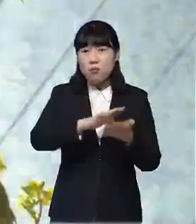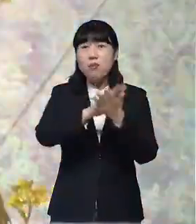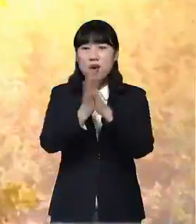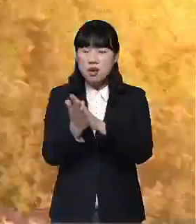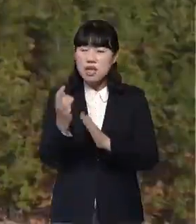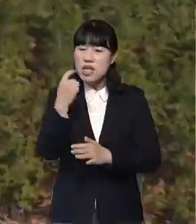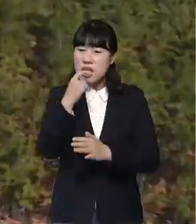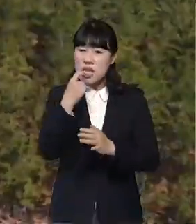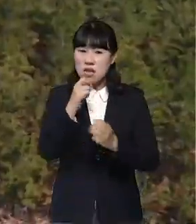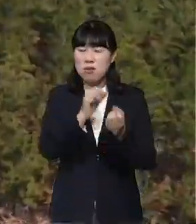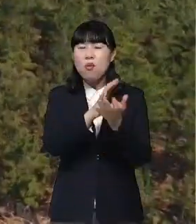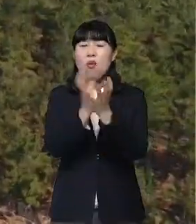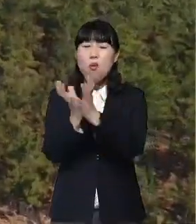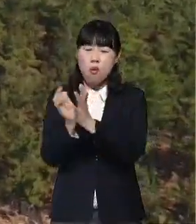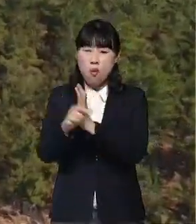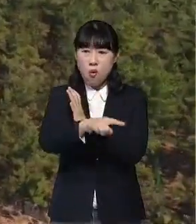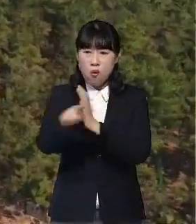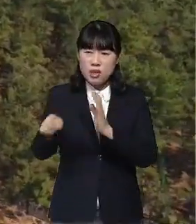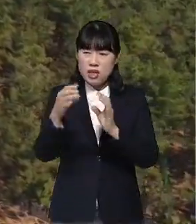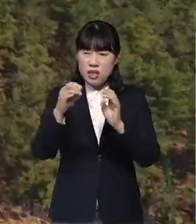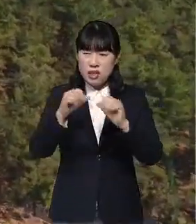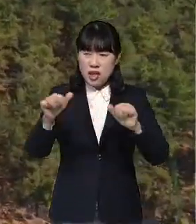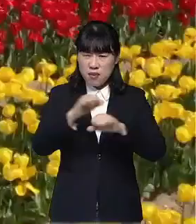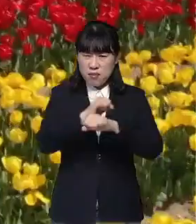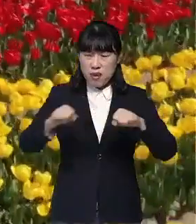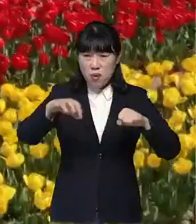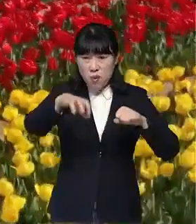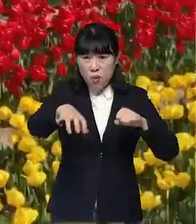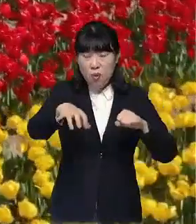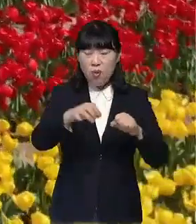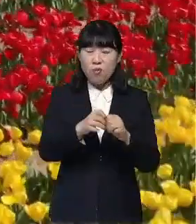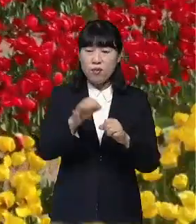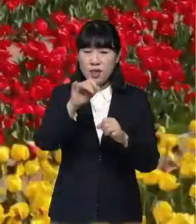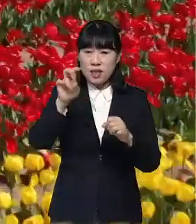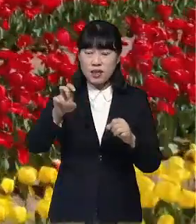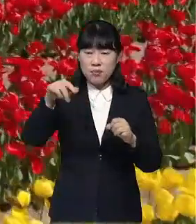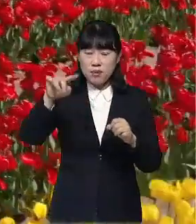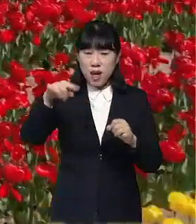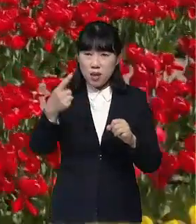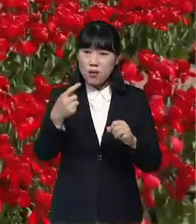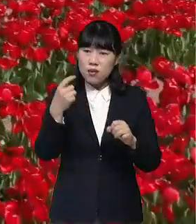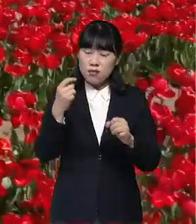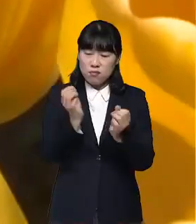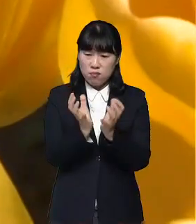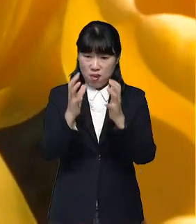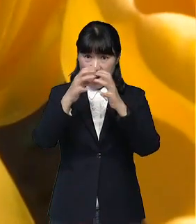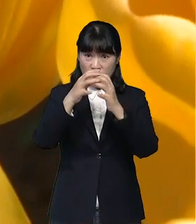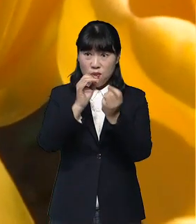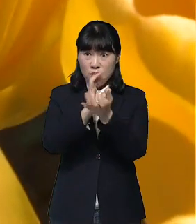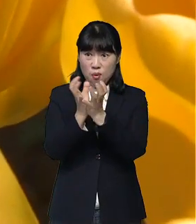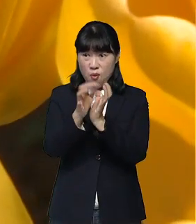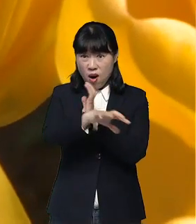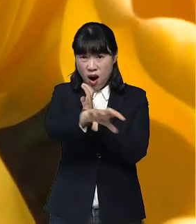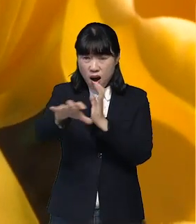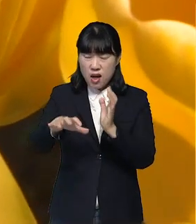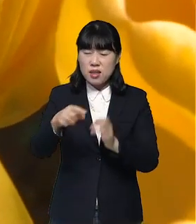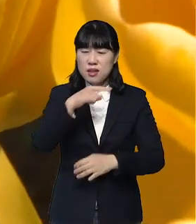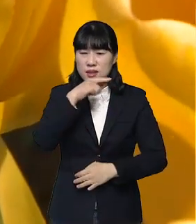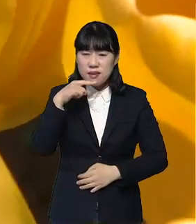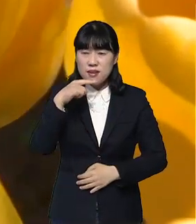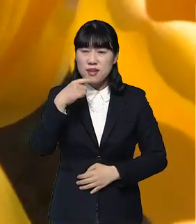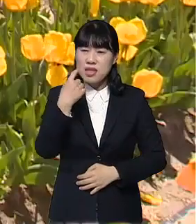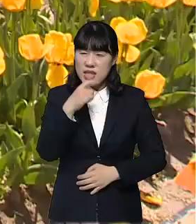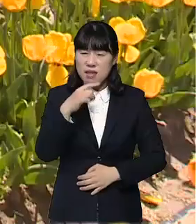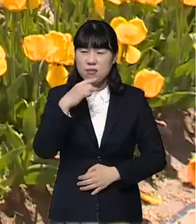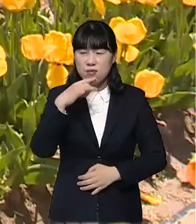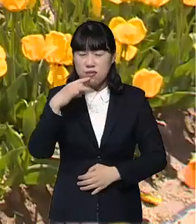같습니다. 국내 최대 백사장을 자랑하는 임자도는 형형색색의 튤립으로 물들었습니다. 빨강, 노랑,